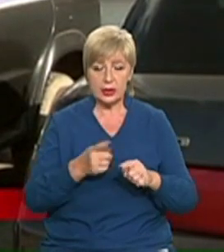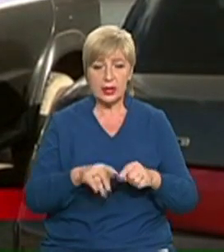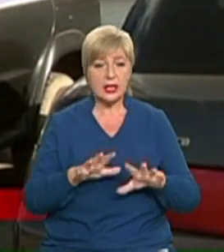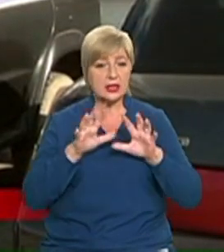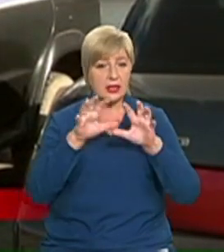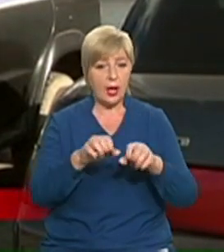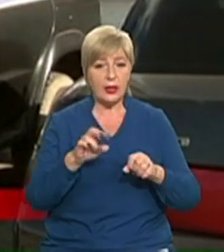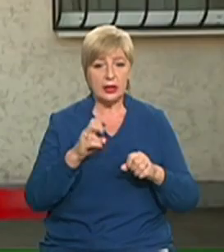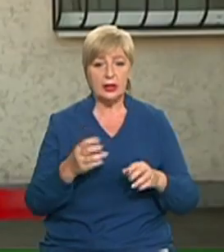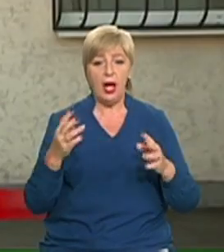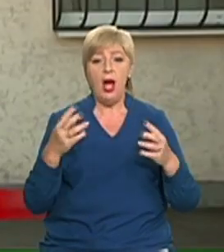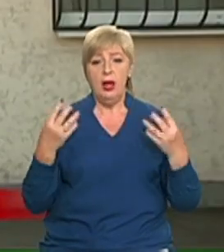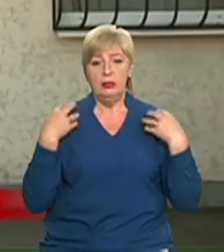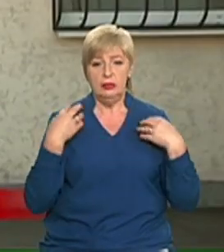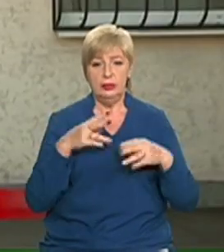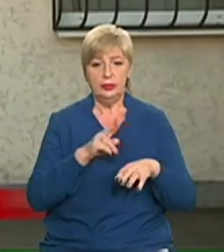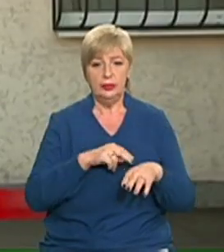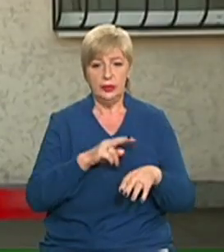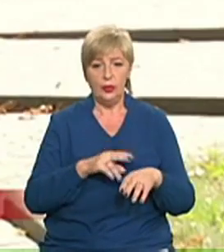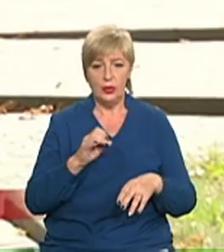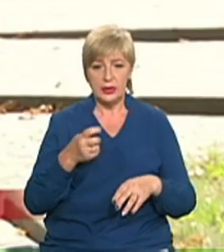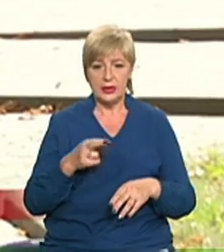правоохоронця і вже відкрили кримінальне провадження.